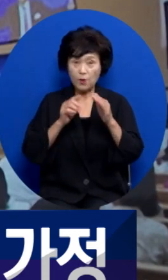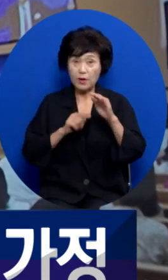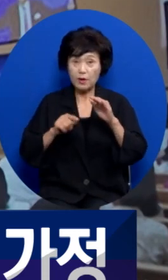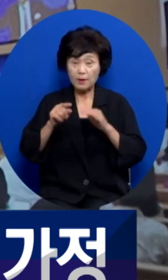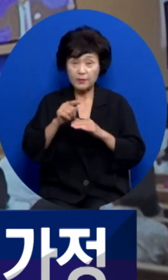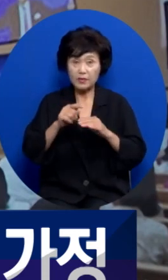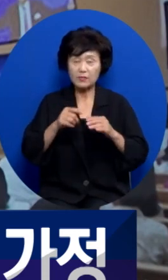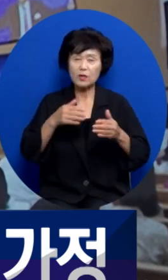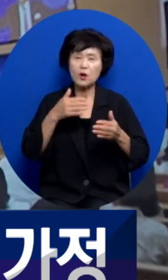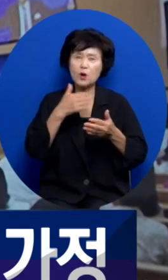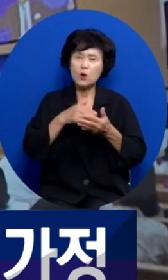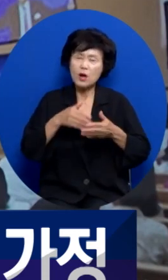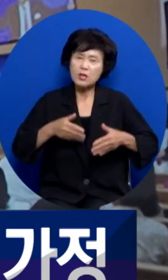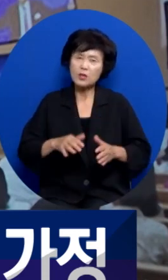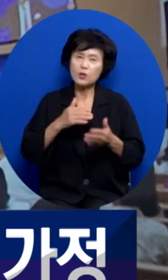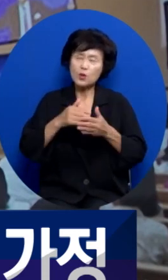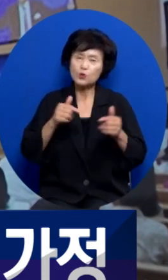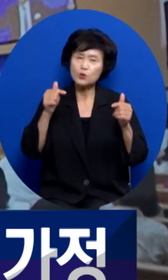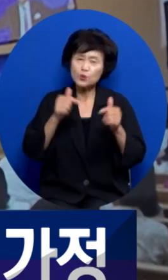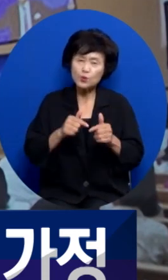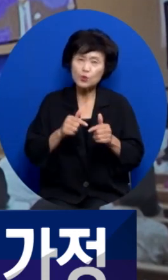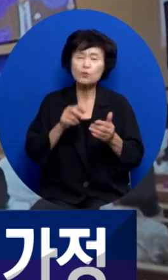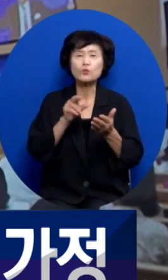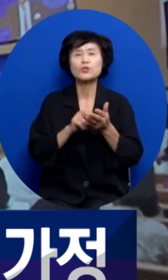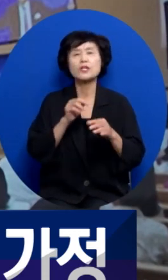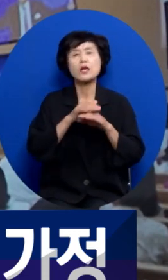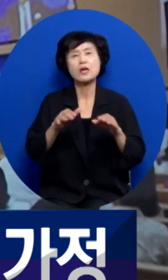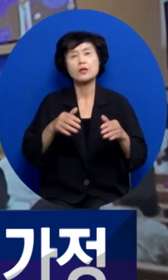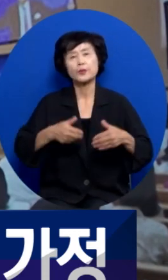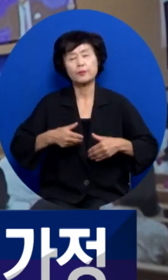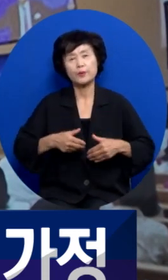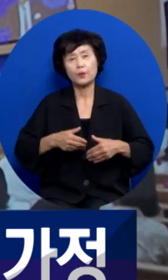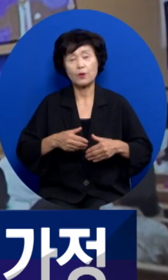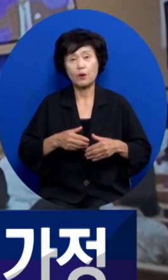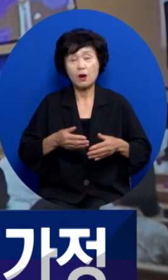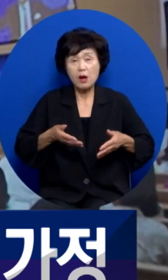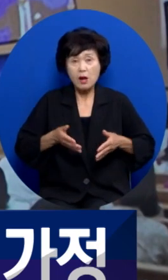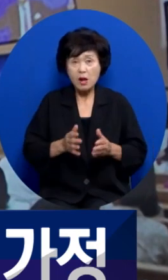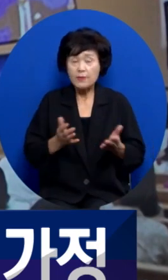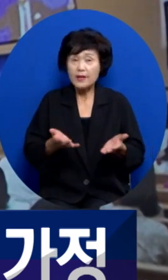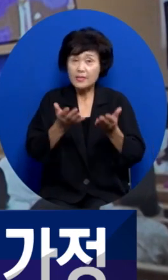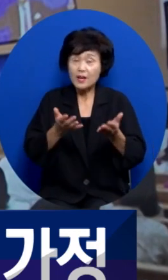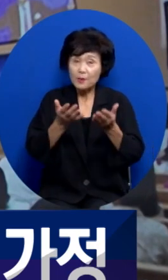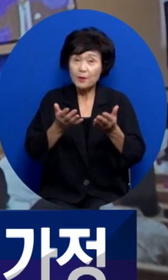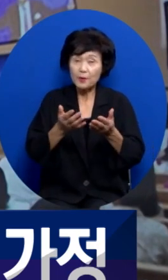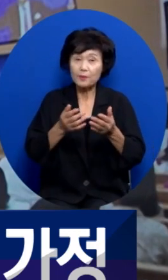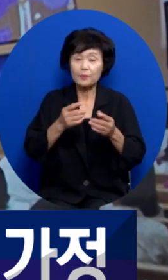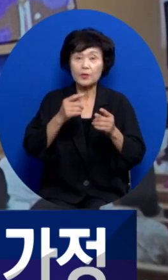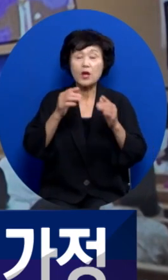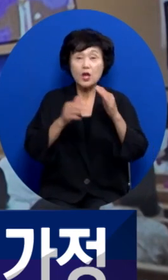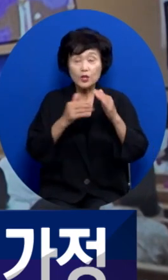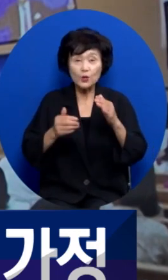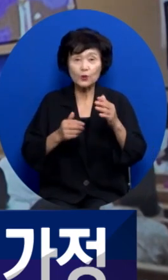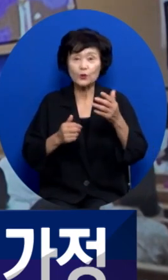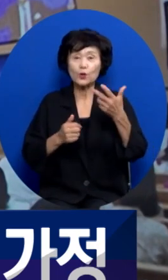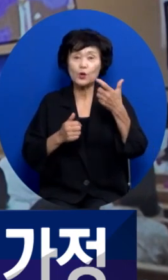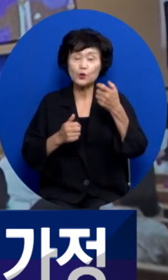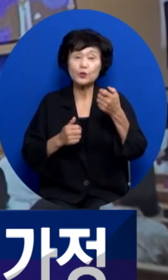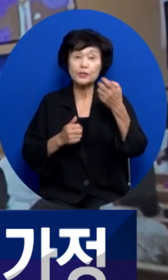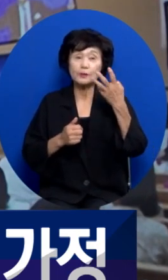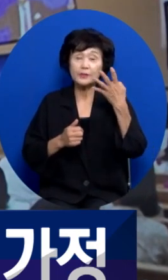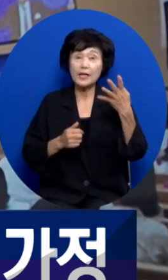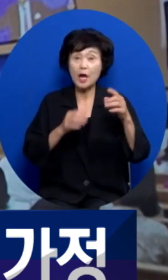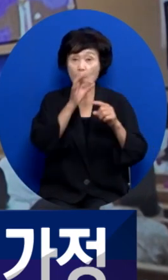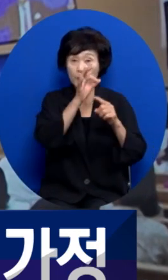인구 감소 대안을 마련해야 할 시점인데요. 출산 장려 운동을 펼치며 교인 64%가 다자녀 가정을